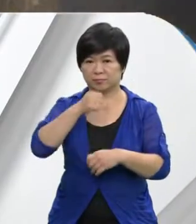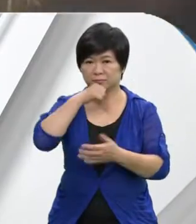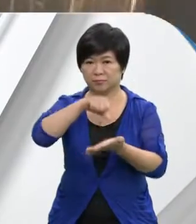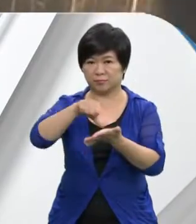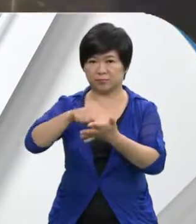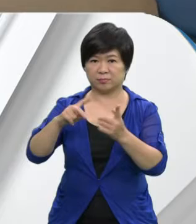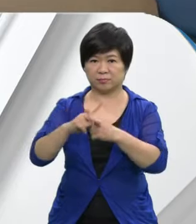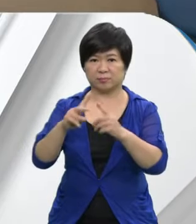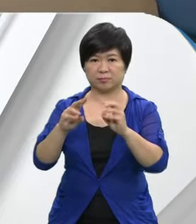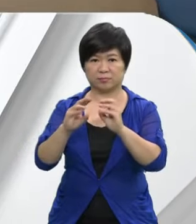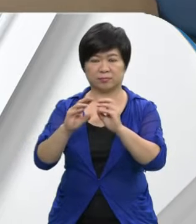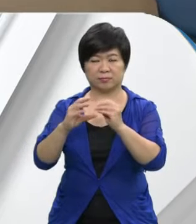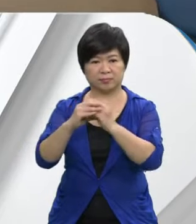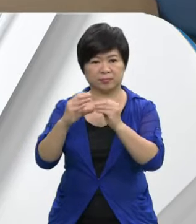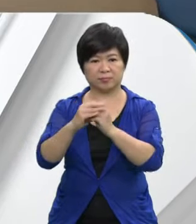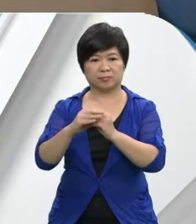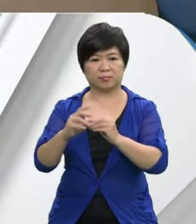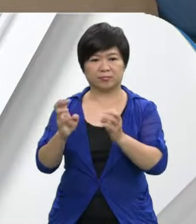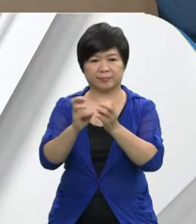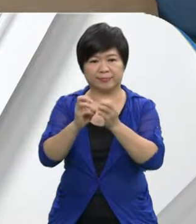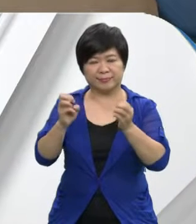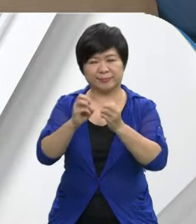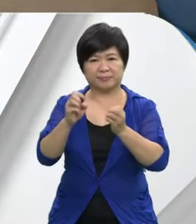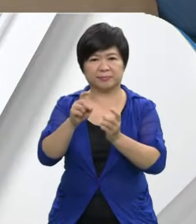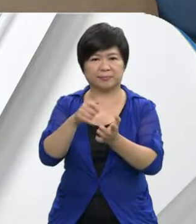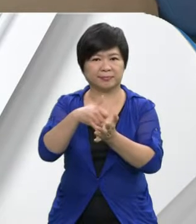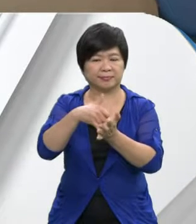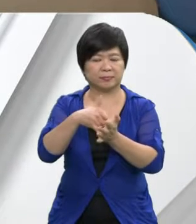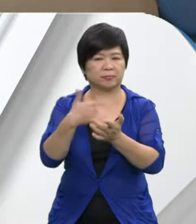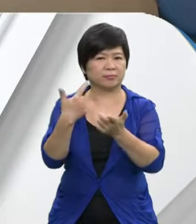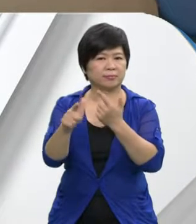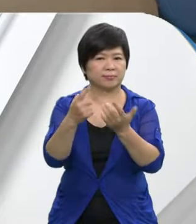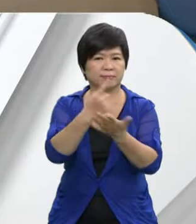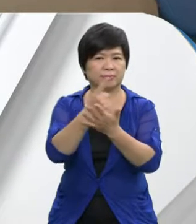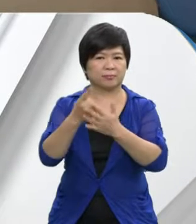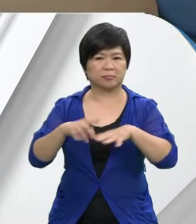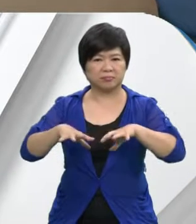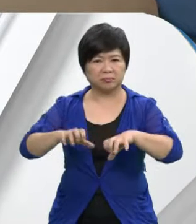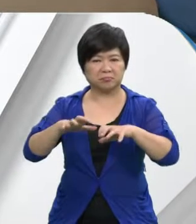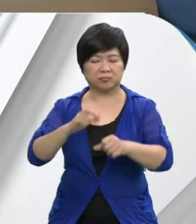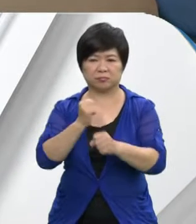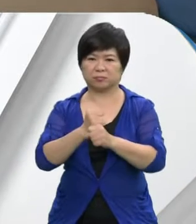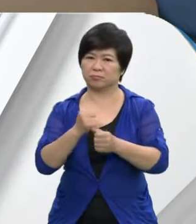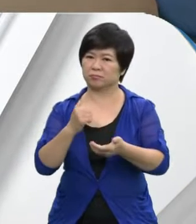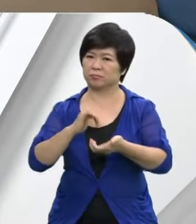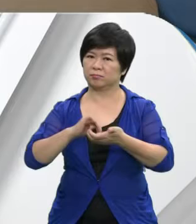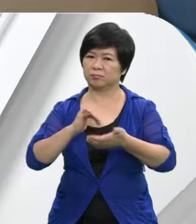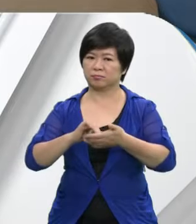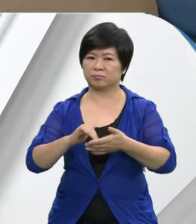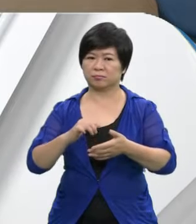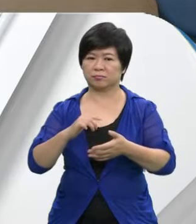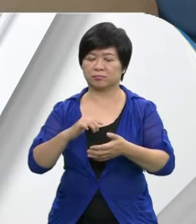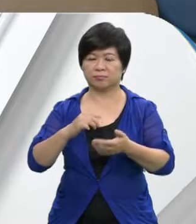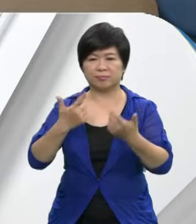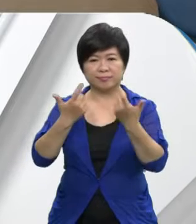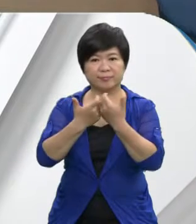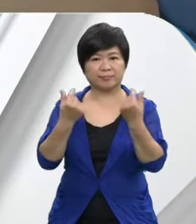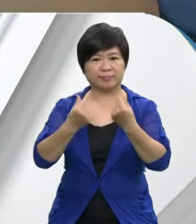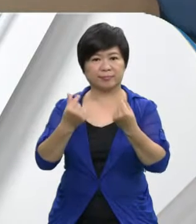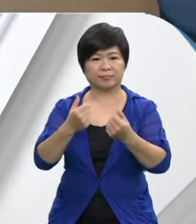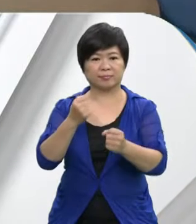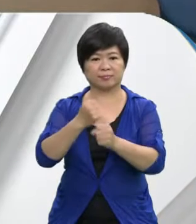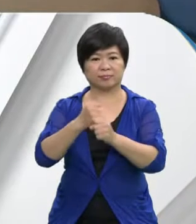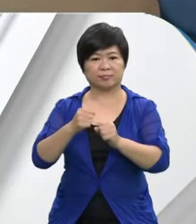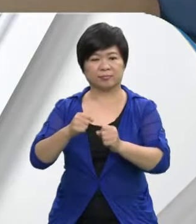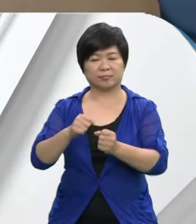它的筋性比较弱，所以它不太适合每一种面包都能够做，所以它要比较适合的，像我们做一些软